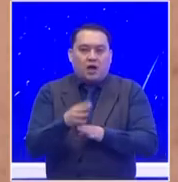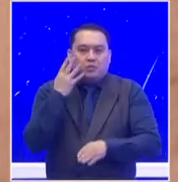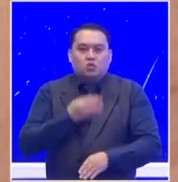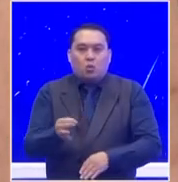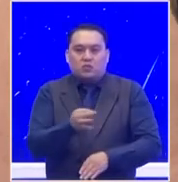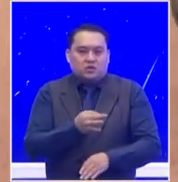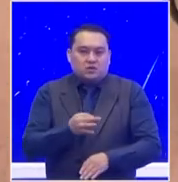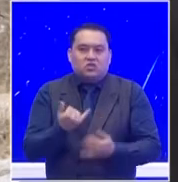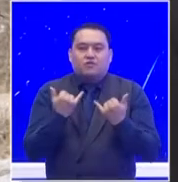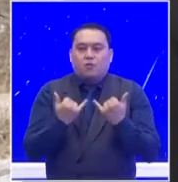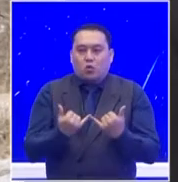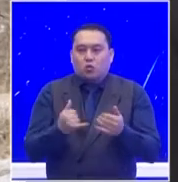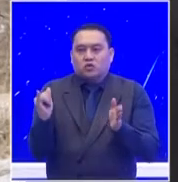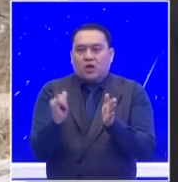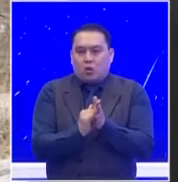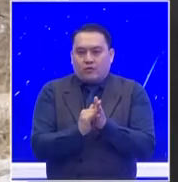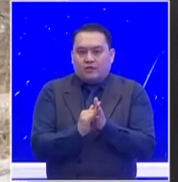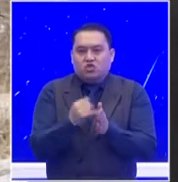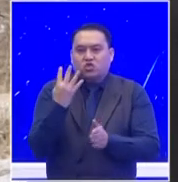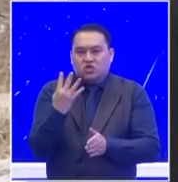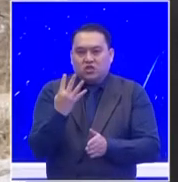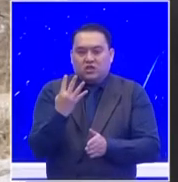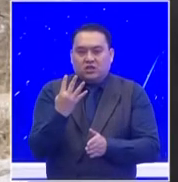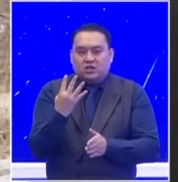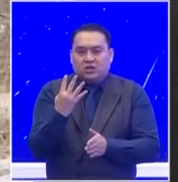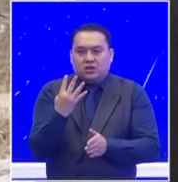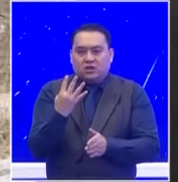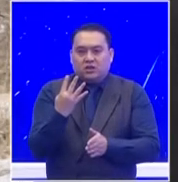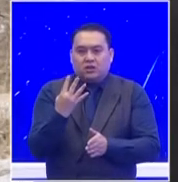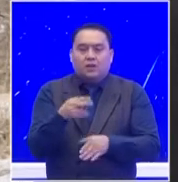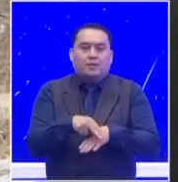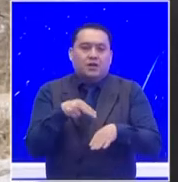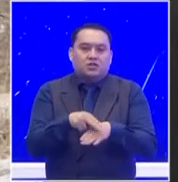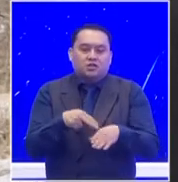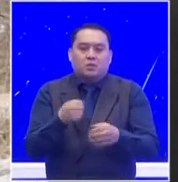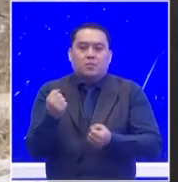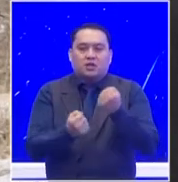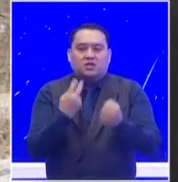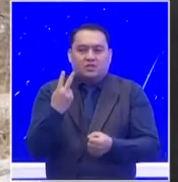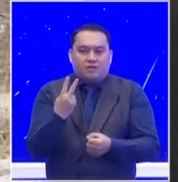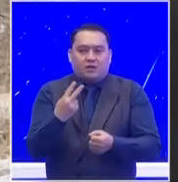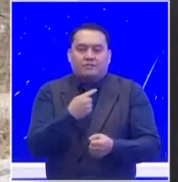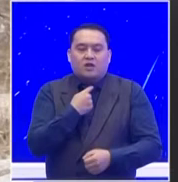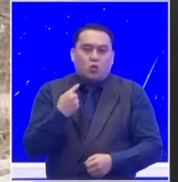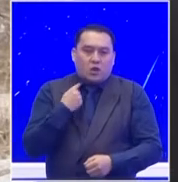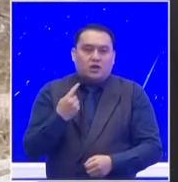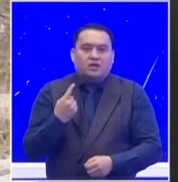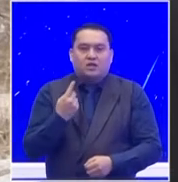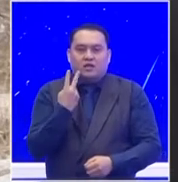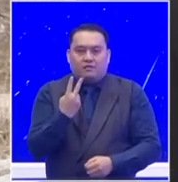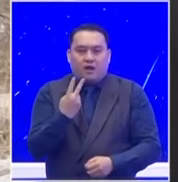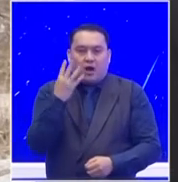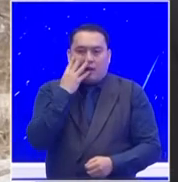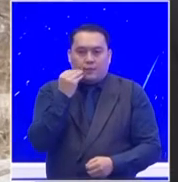Алматинской области на сегодняшний день установлено 4 экипажа. 2 экипажа в Талдыкурганском регионе, 2